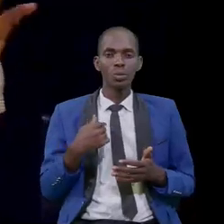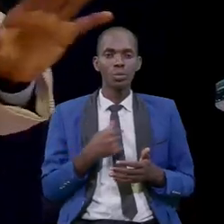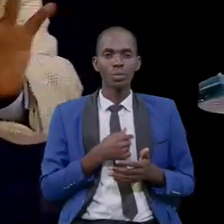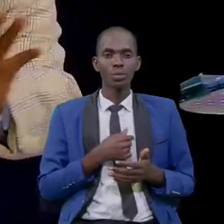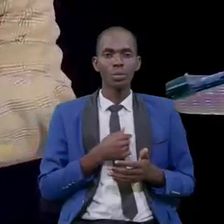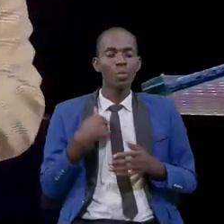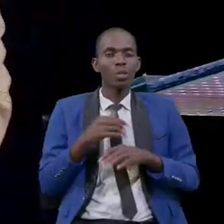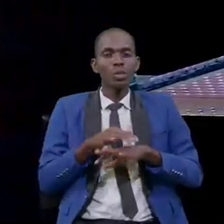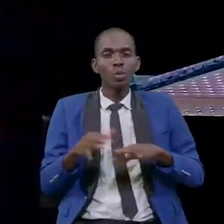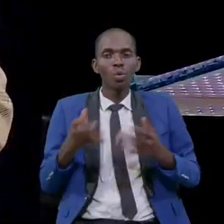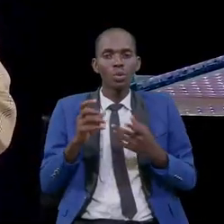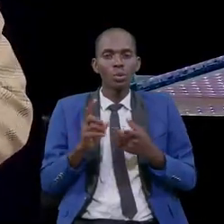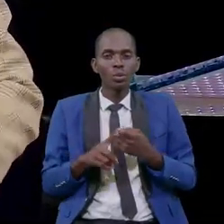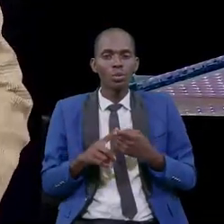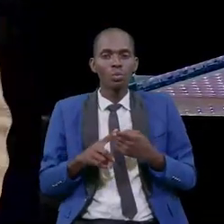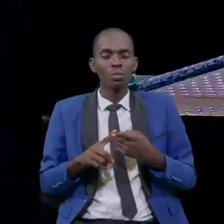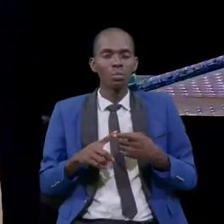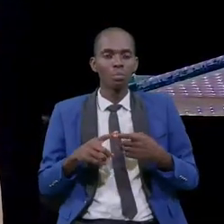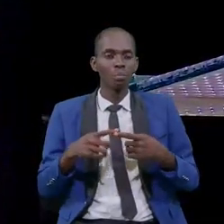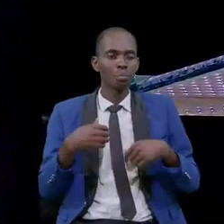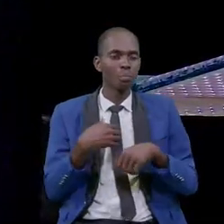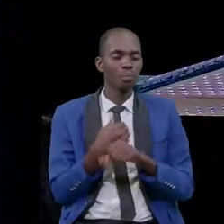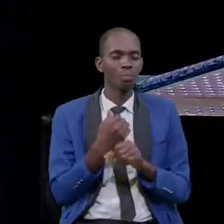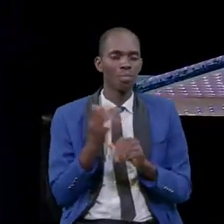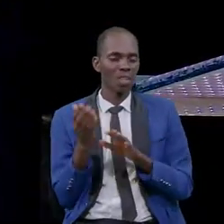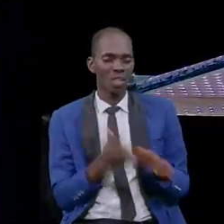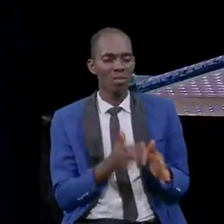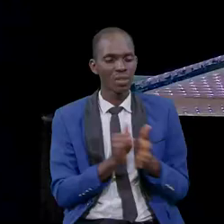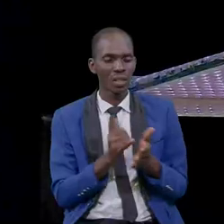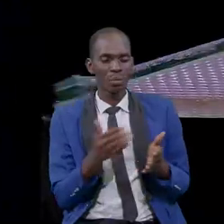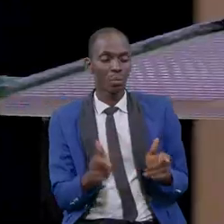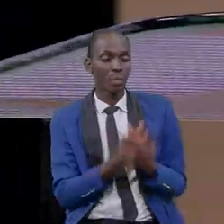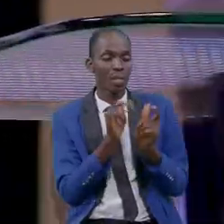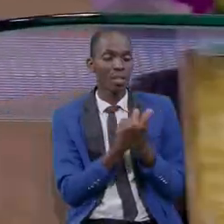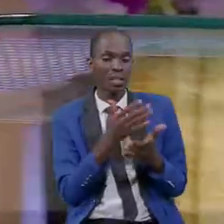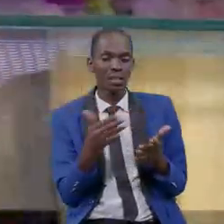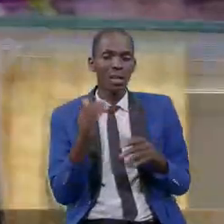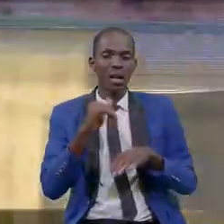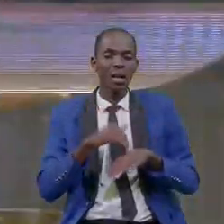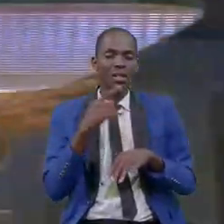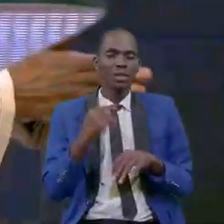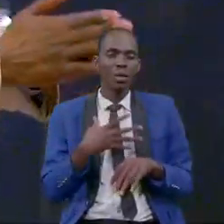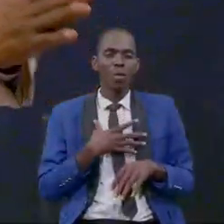bord. Parce que on ne veut pas rencontrer la chose là au jugement du grand trône,